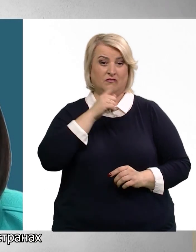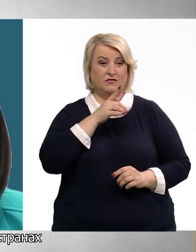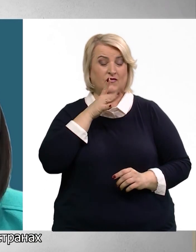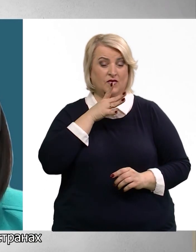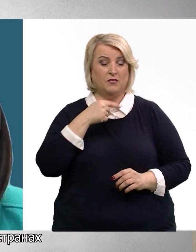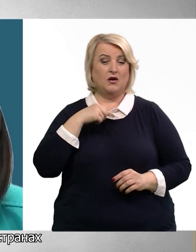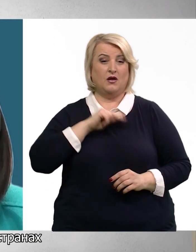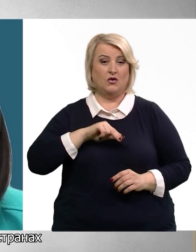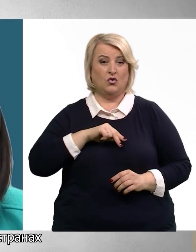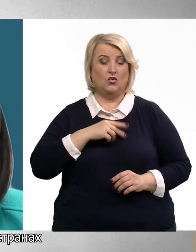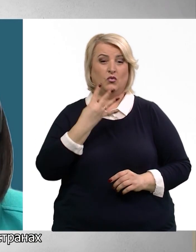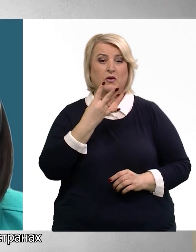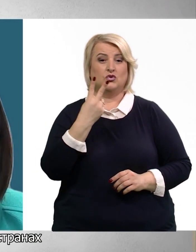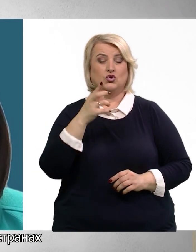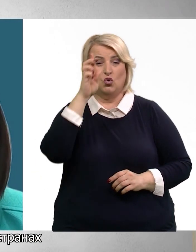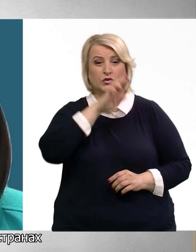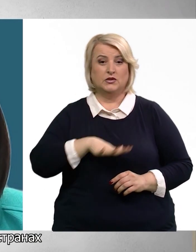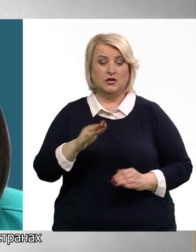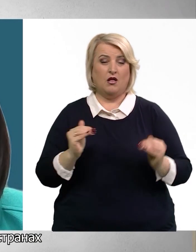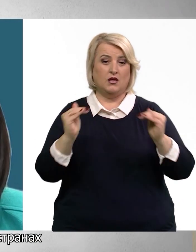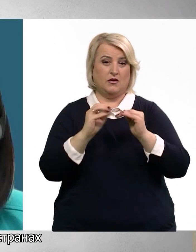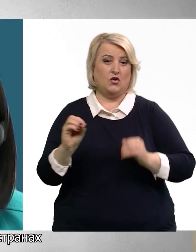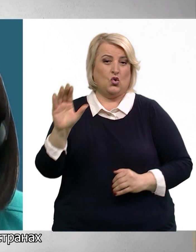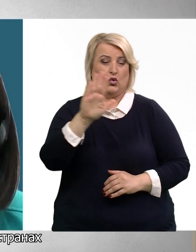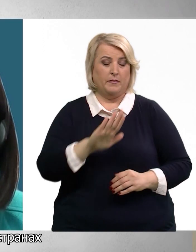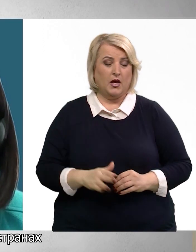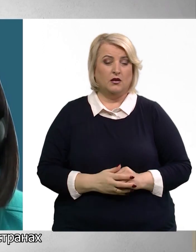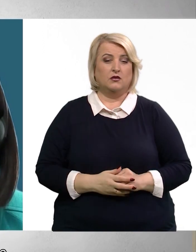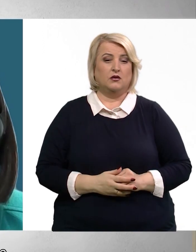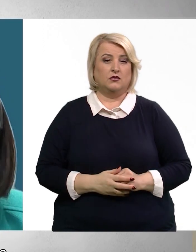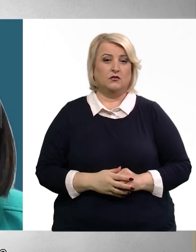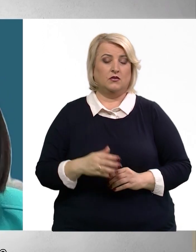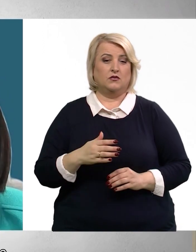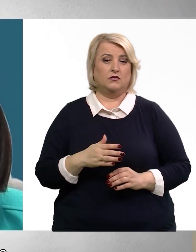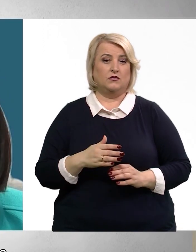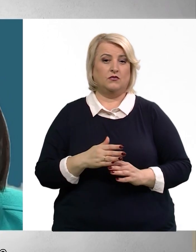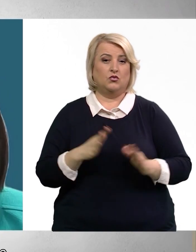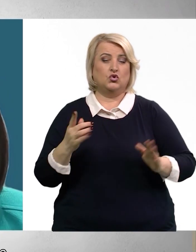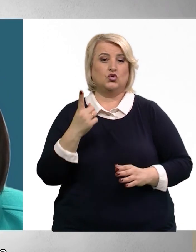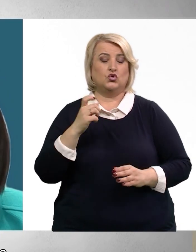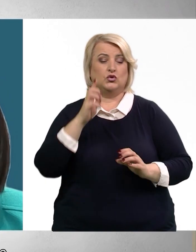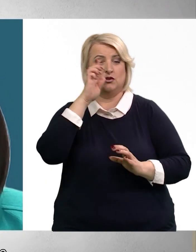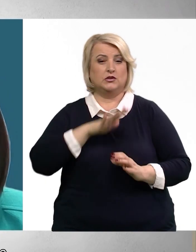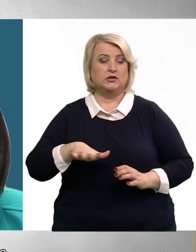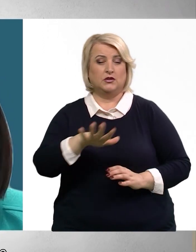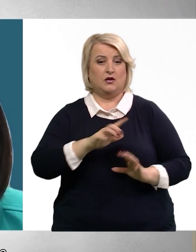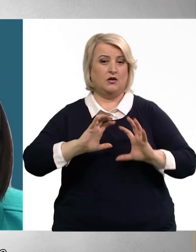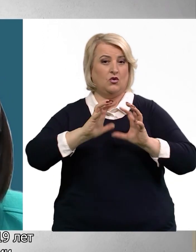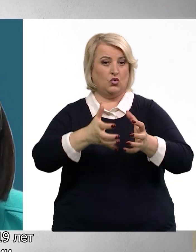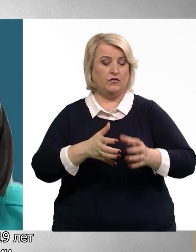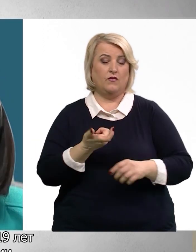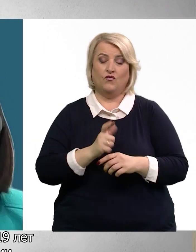1960 și de atunci lucrăm în 42 de țări la nivel european și în mai mult de 100 țări la nivel